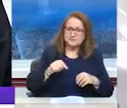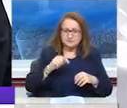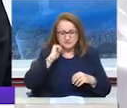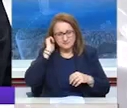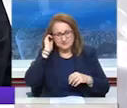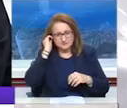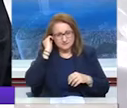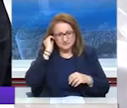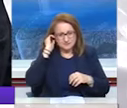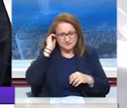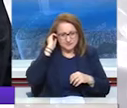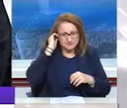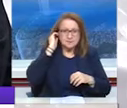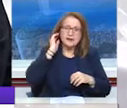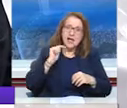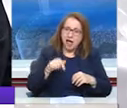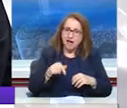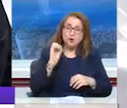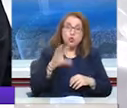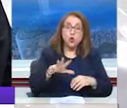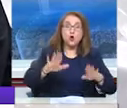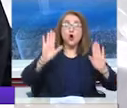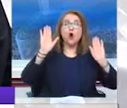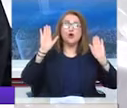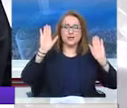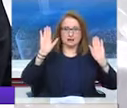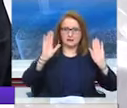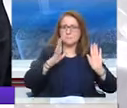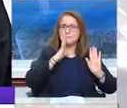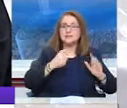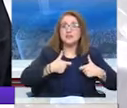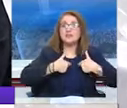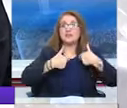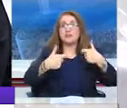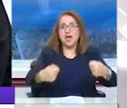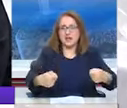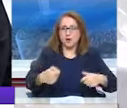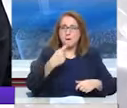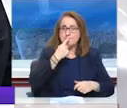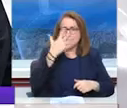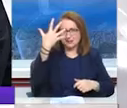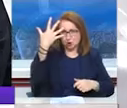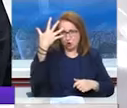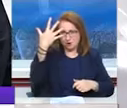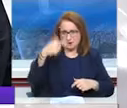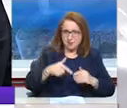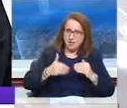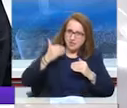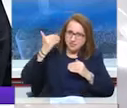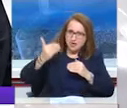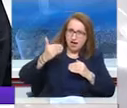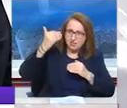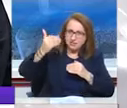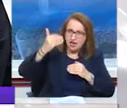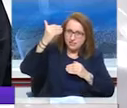κράτος μέσα στα επόμενα χρόνια με εξαιρετικά χαμηλό επιτόκιο. Είναι 5 ετής, εντός της οποίας το πρώτο έτος αποτελεί